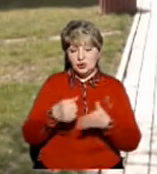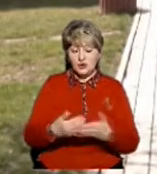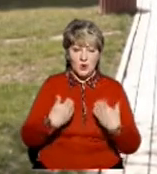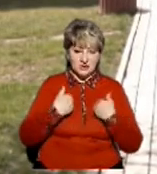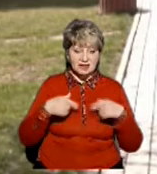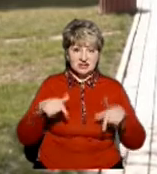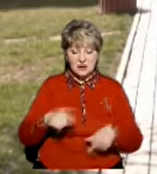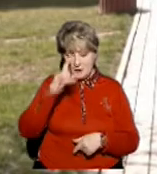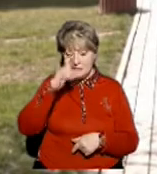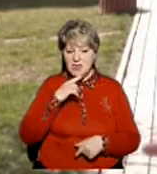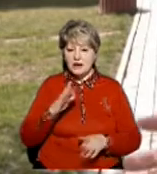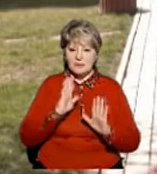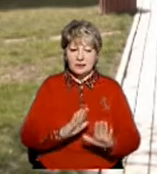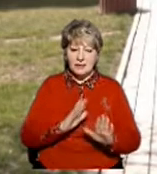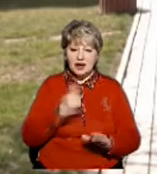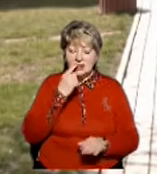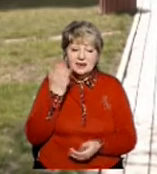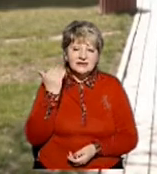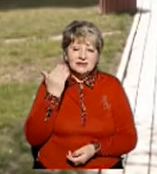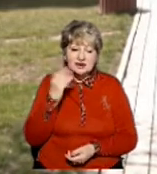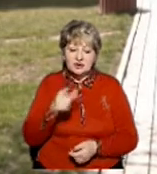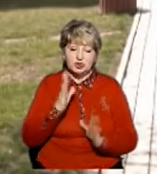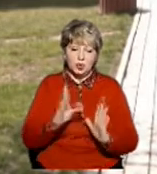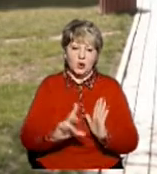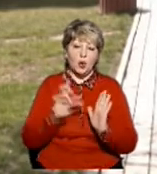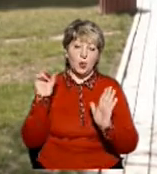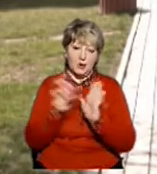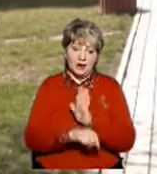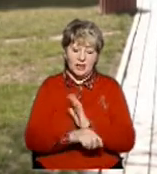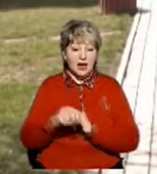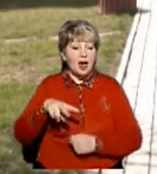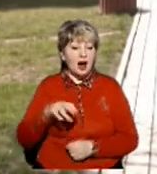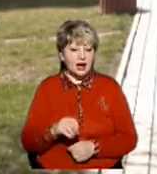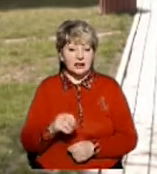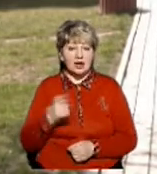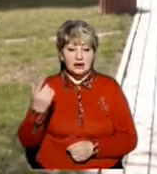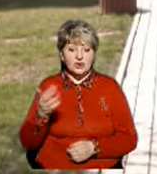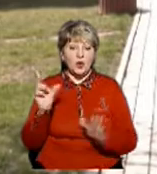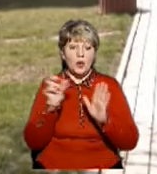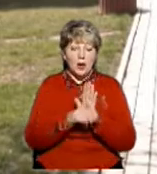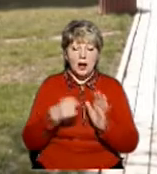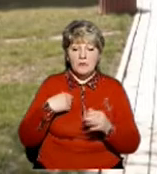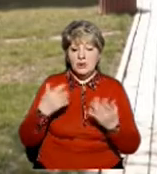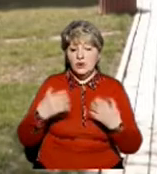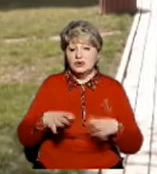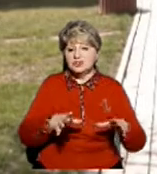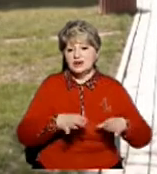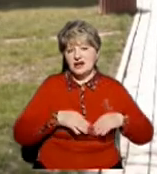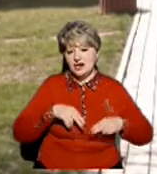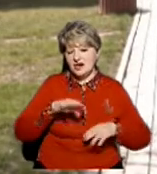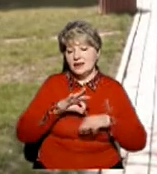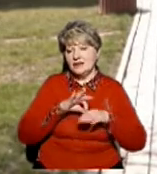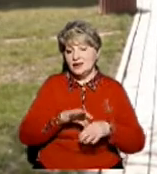до нас. І місяць до нас жили, вони буквально ось на цій неділі тільки від'їхали. Але їхали ми просто вже наскільки рідні